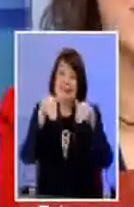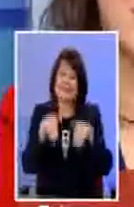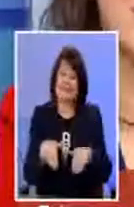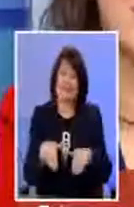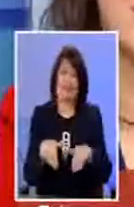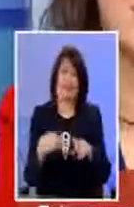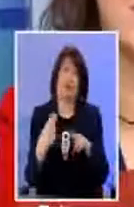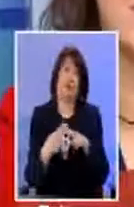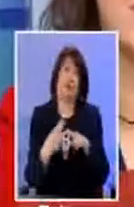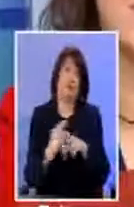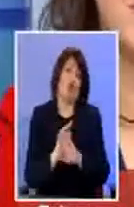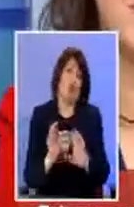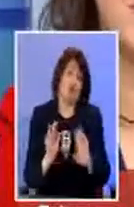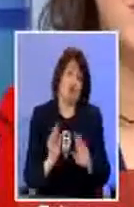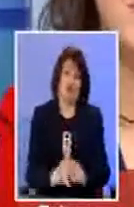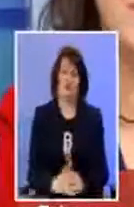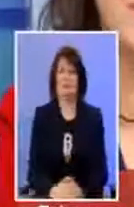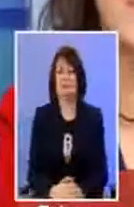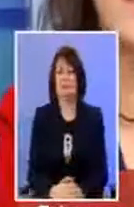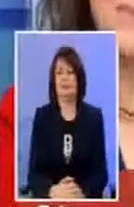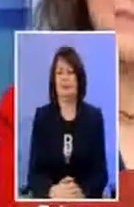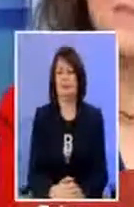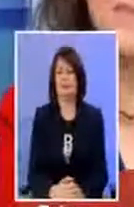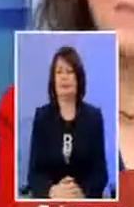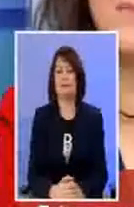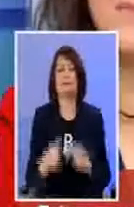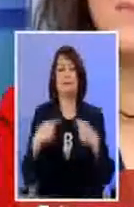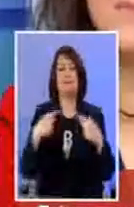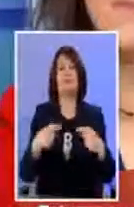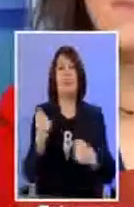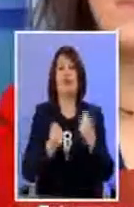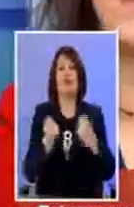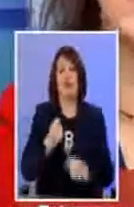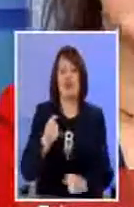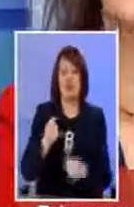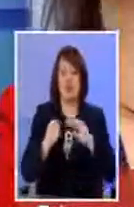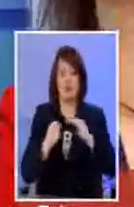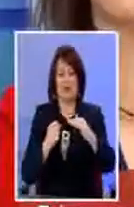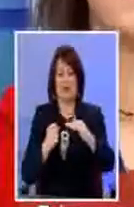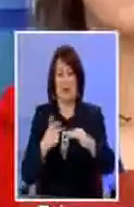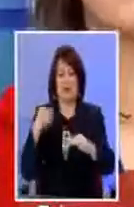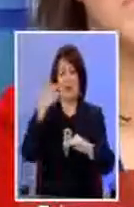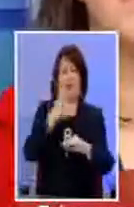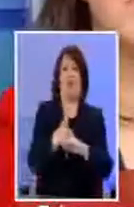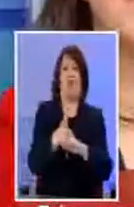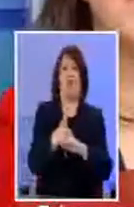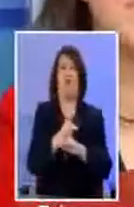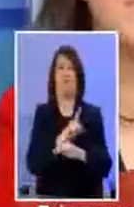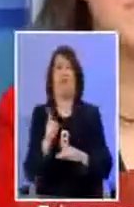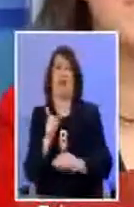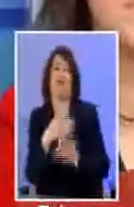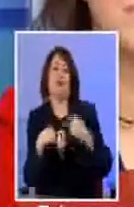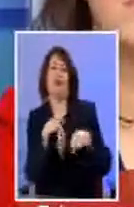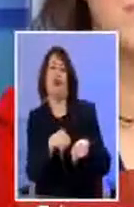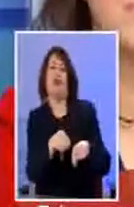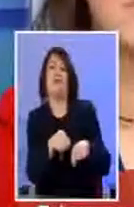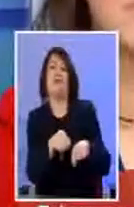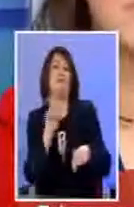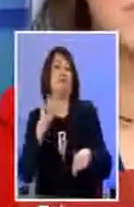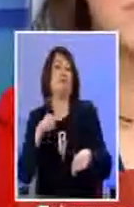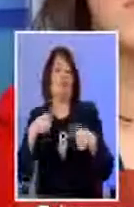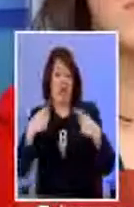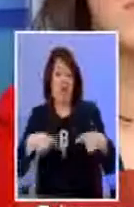εξαιρετικά σημαντικός. Το να παρκάρεις το αυτοκίνητό σου πάνω στο πεζοδρόμιο ή το να παρκάρεις εκεί πέρα που το καροτσάκι